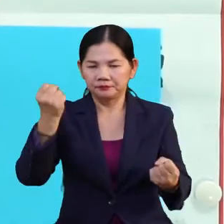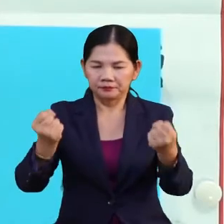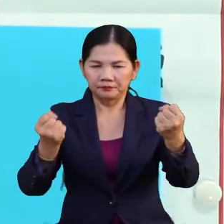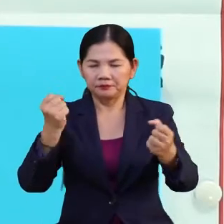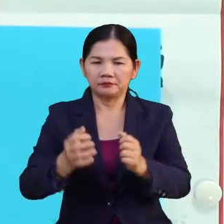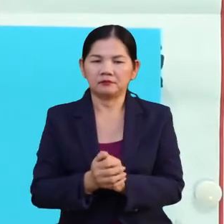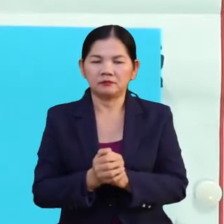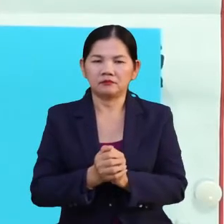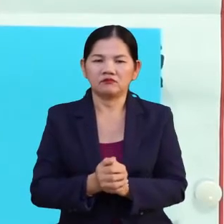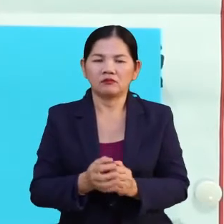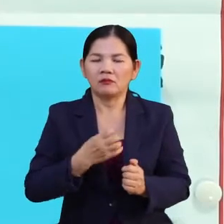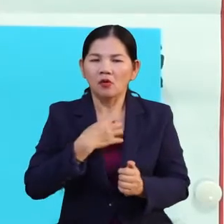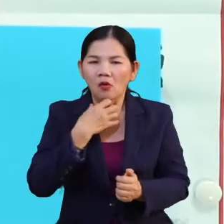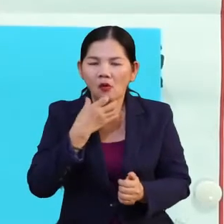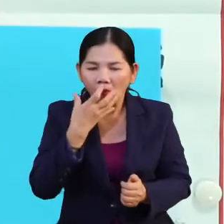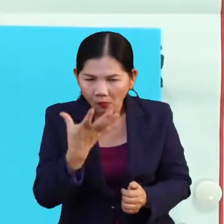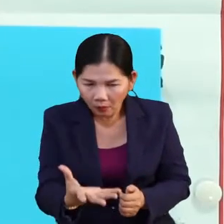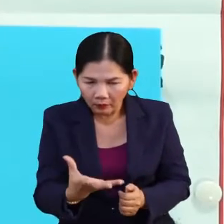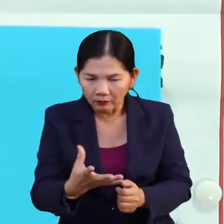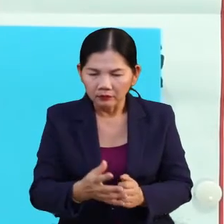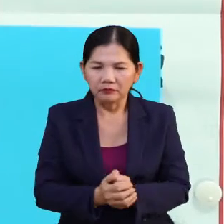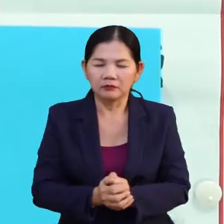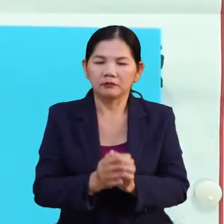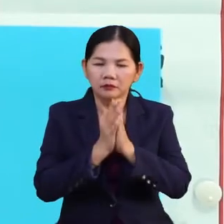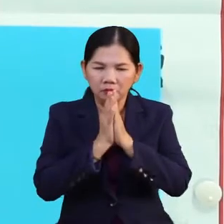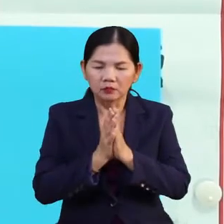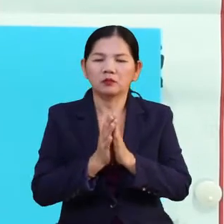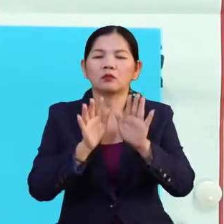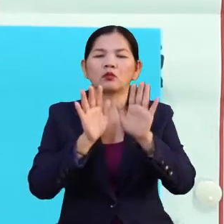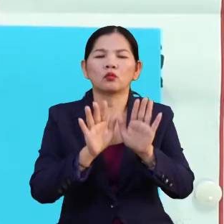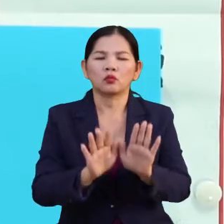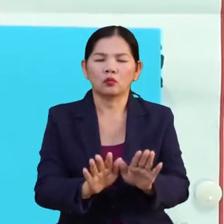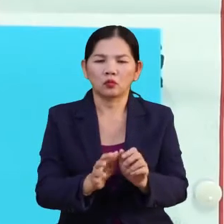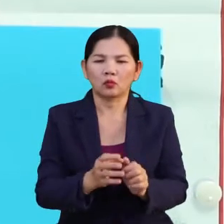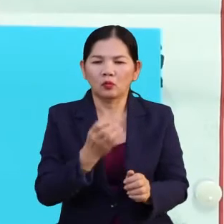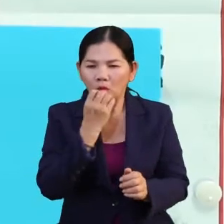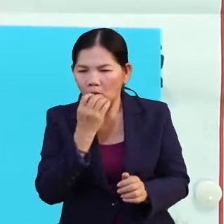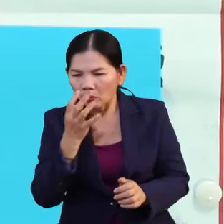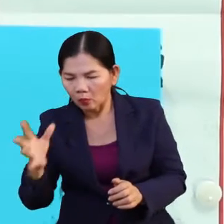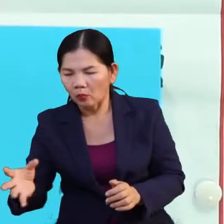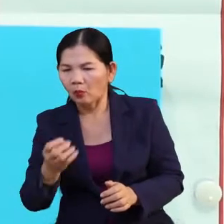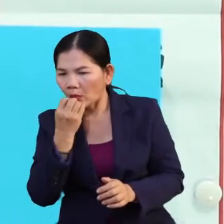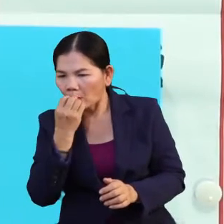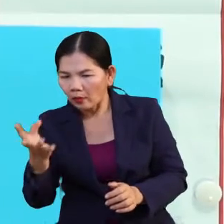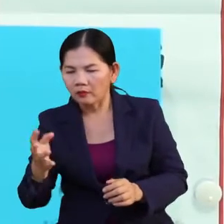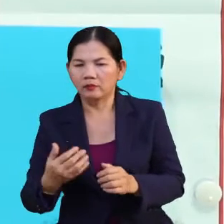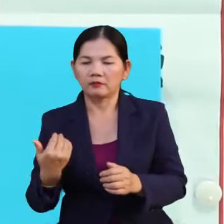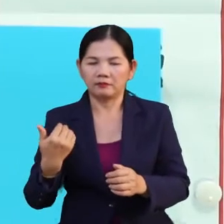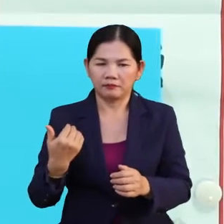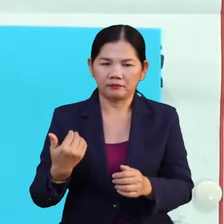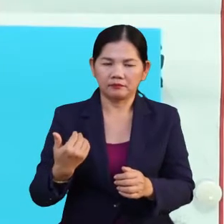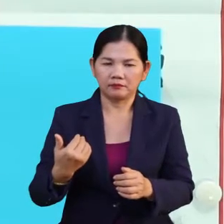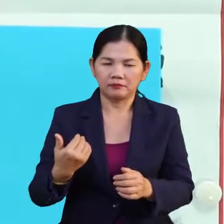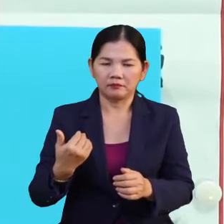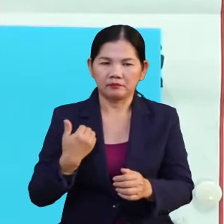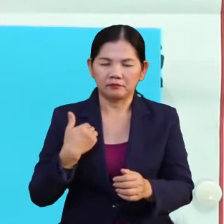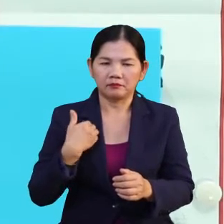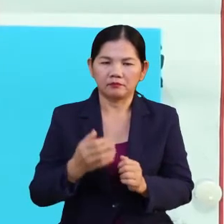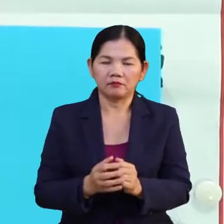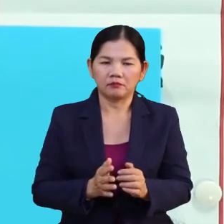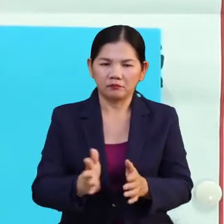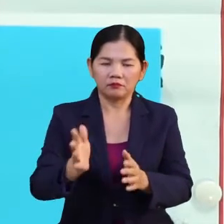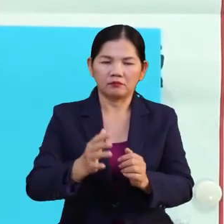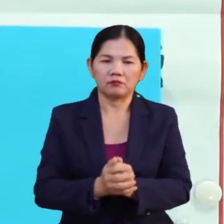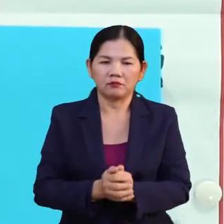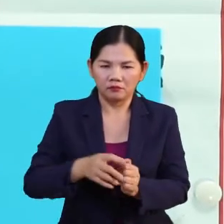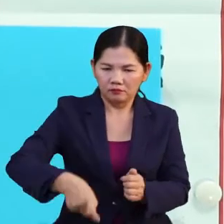ចាមានអារម្មណ៍ចង់ក្អួតចង្អោកូនអាចសុំឡានឈប់ទៅហើយកូនចុះទៅ ឬក៏ពេលខ្លះបញ្ញាពេកឬយ៉ាង